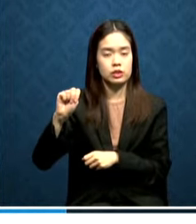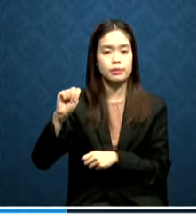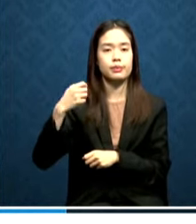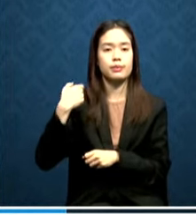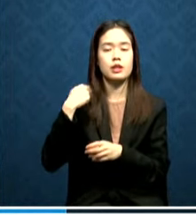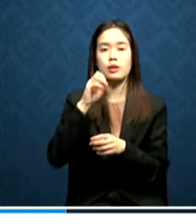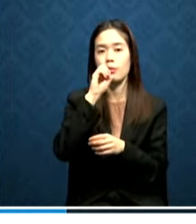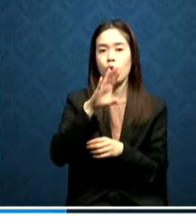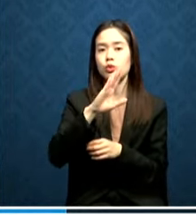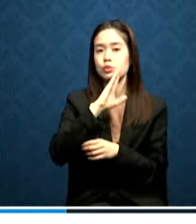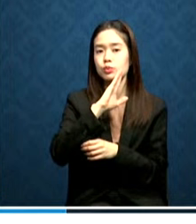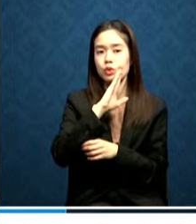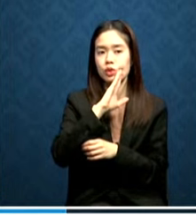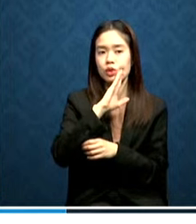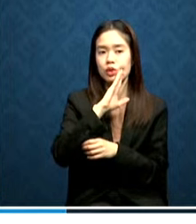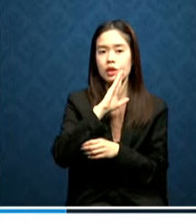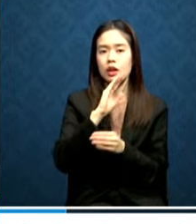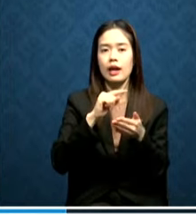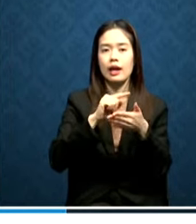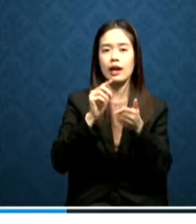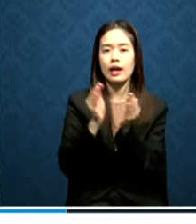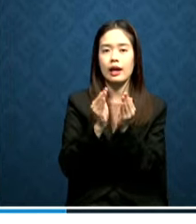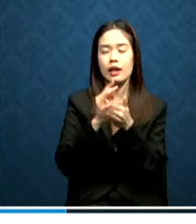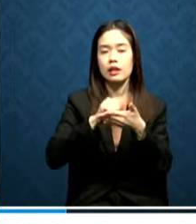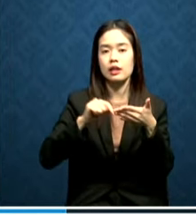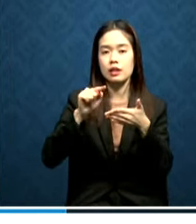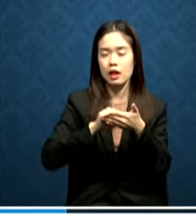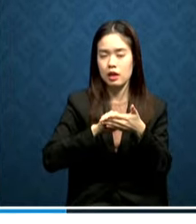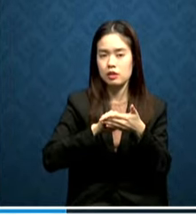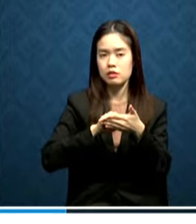การันตีว่าอย่างน้อยเนี่ยประชามติที่จะได้รับ